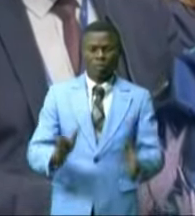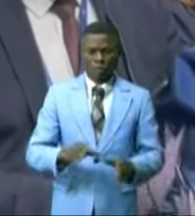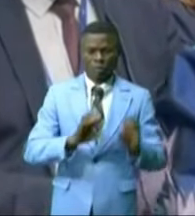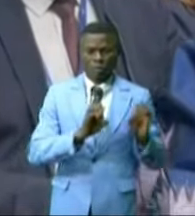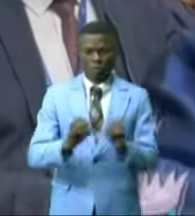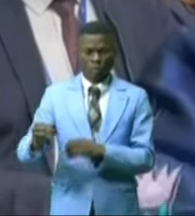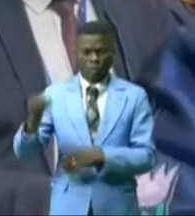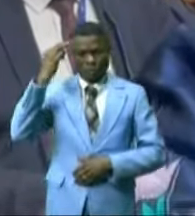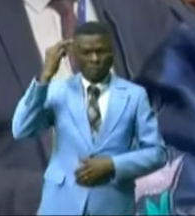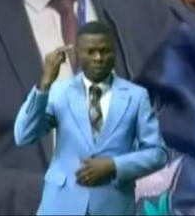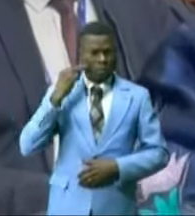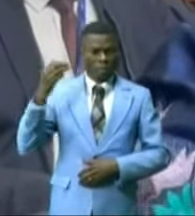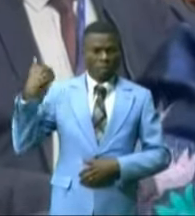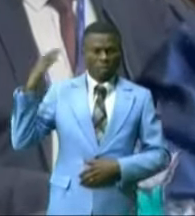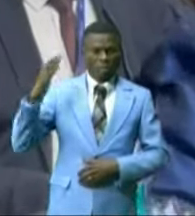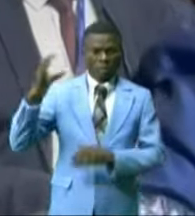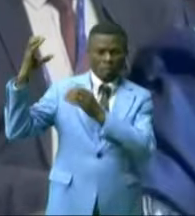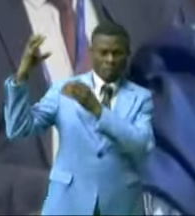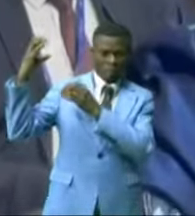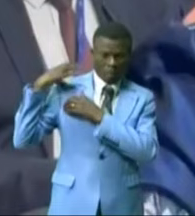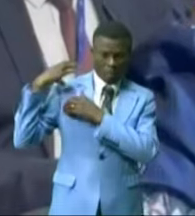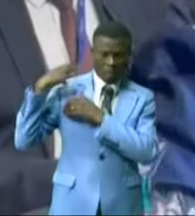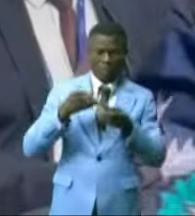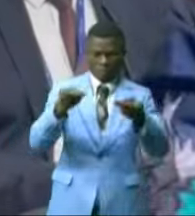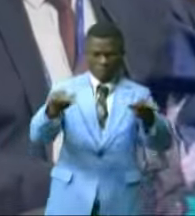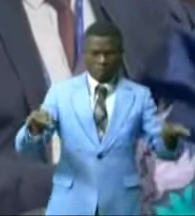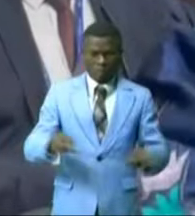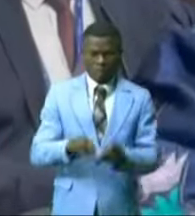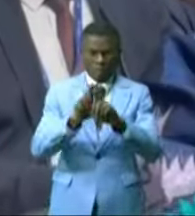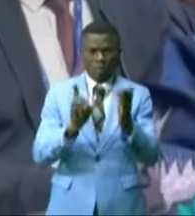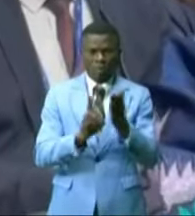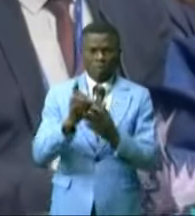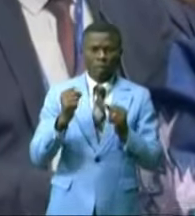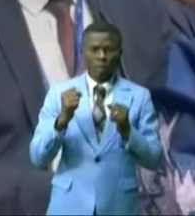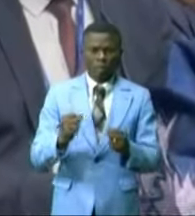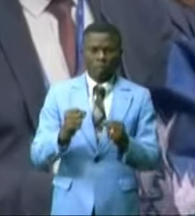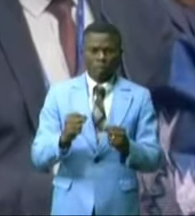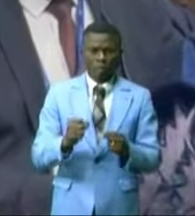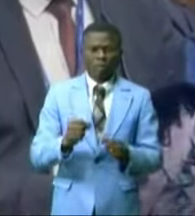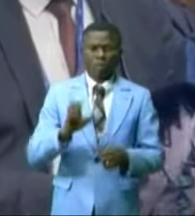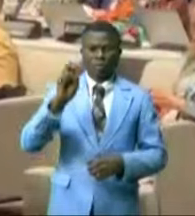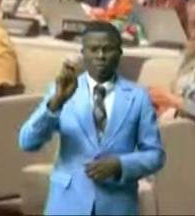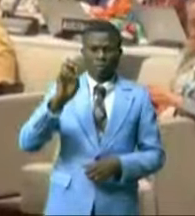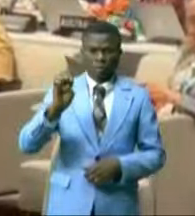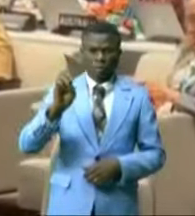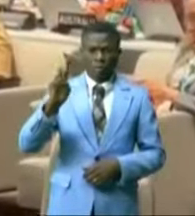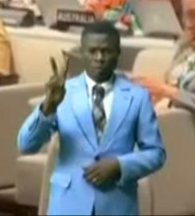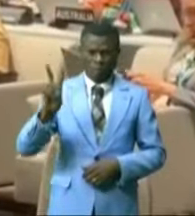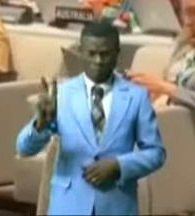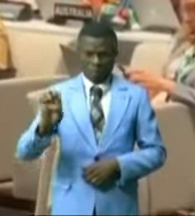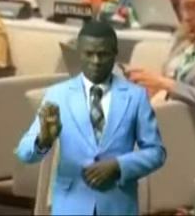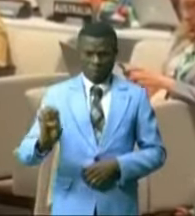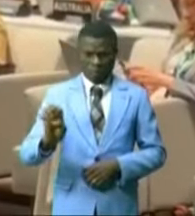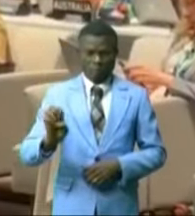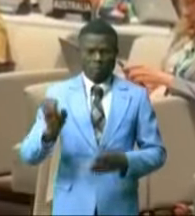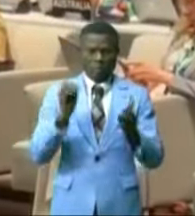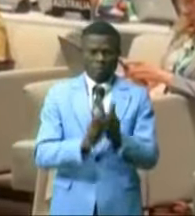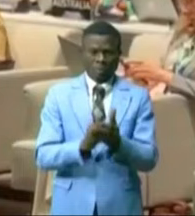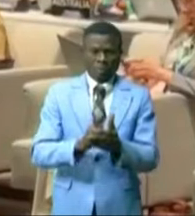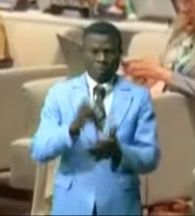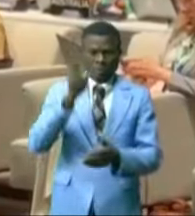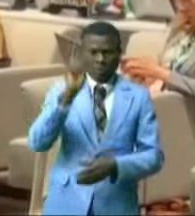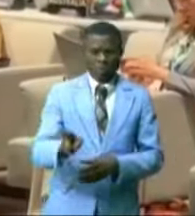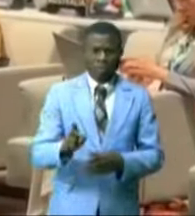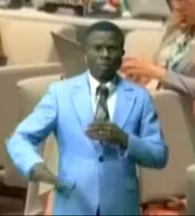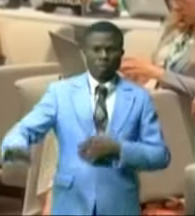par le ministre d'État en charge de l'environnement et développement durable, Eve Bazaïb Massoudi. Par ailleurs, plus de